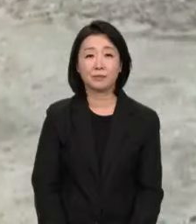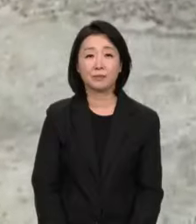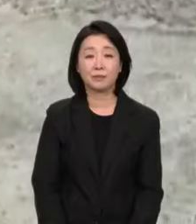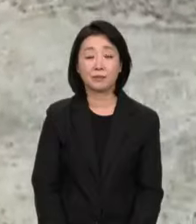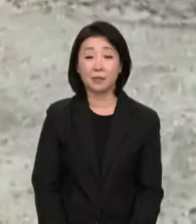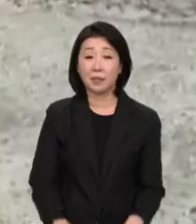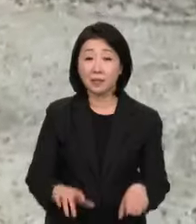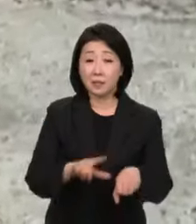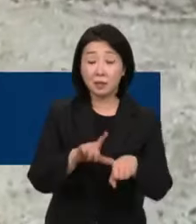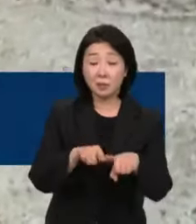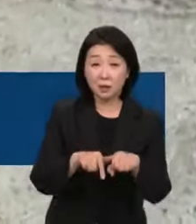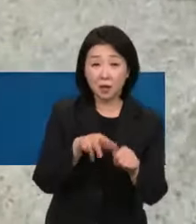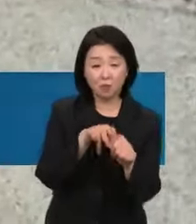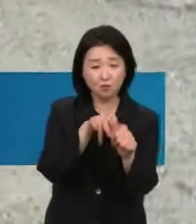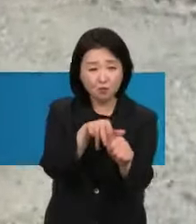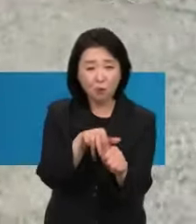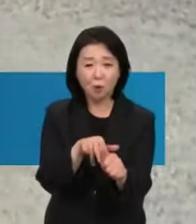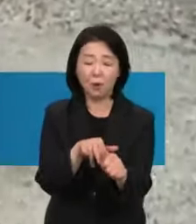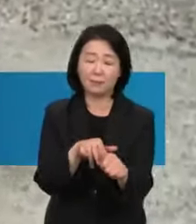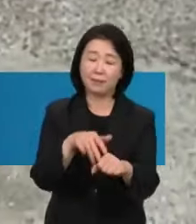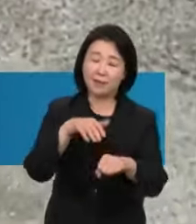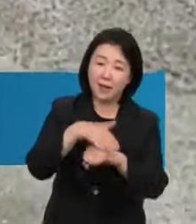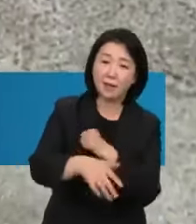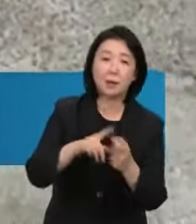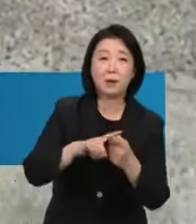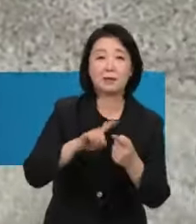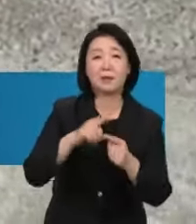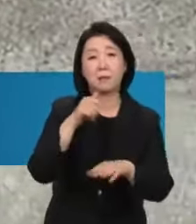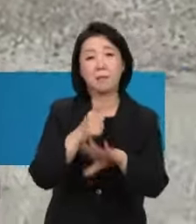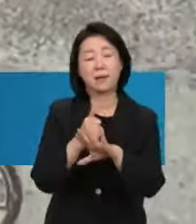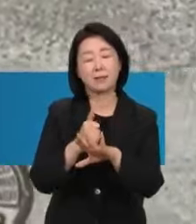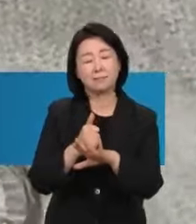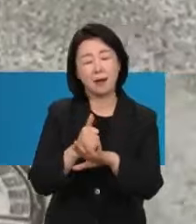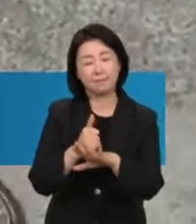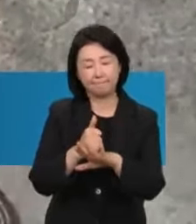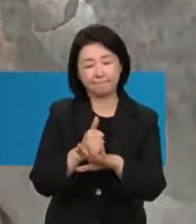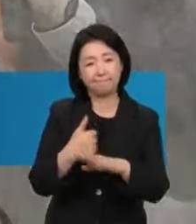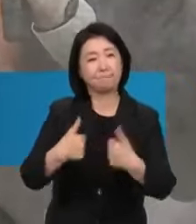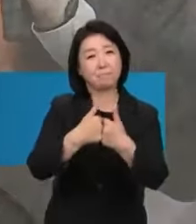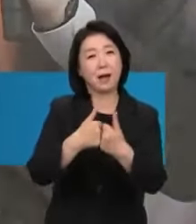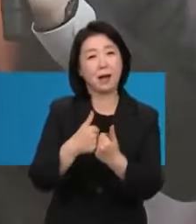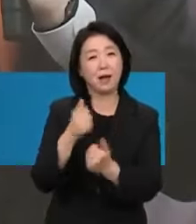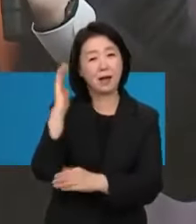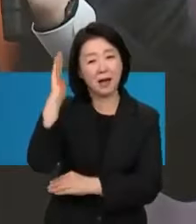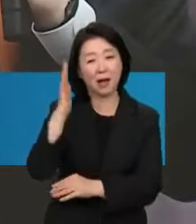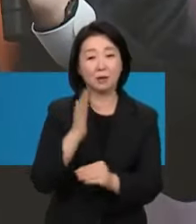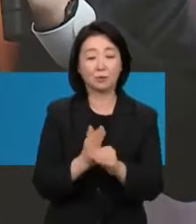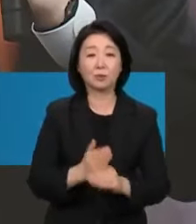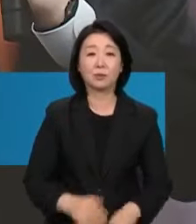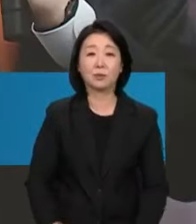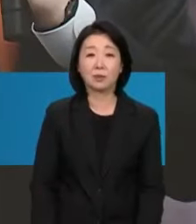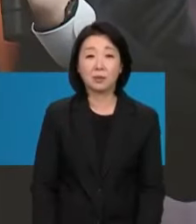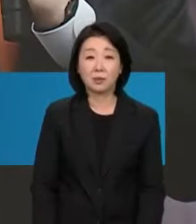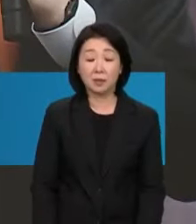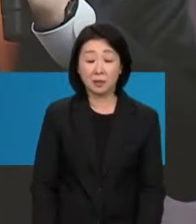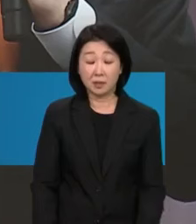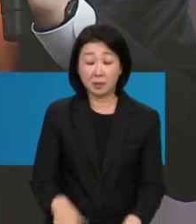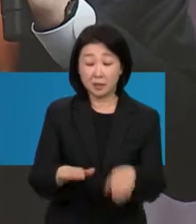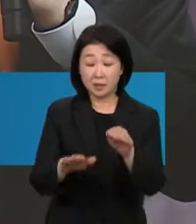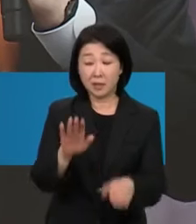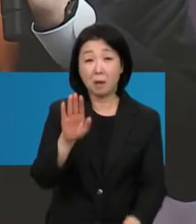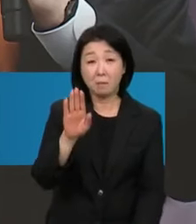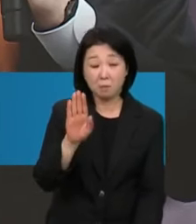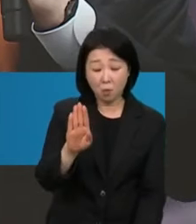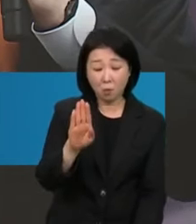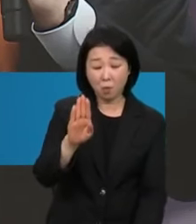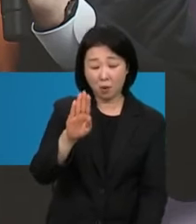이 시각에도 후보들은 각자의 방식으로 마지막 승부를 건 선거운동을 하고 있습니다. 삼보일배로 지역을 돌고